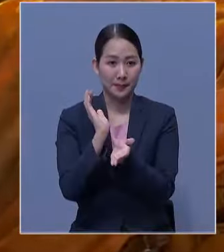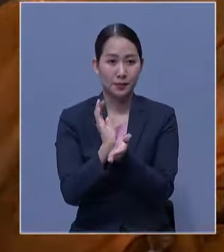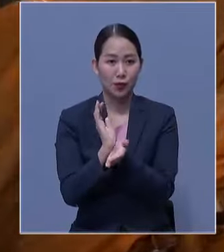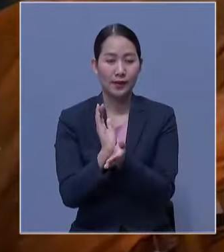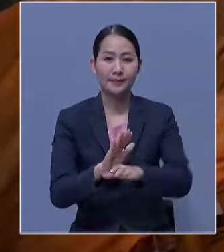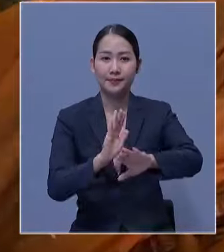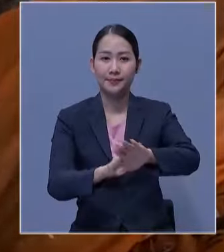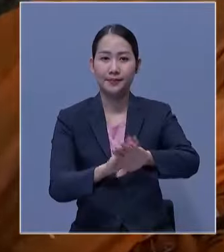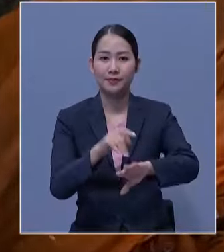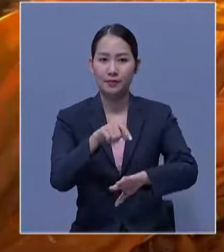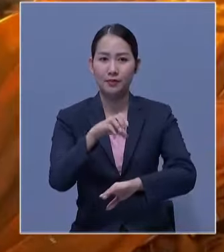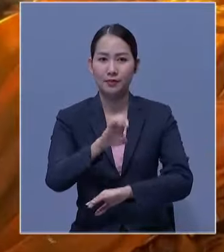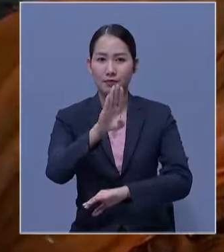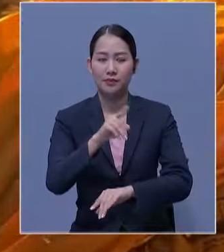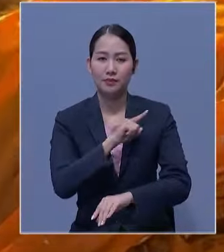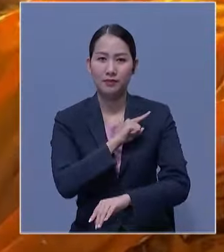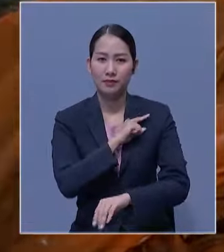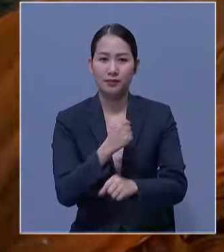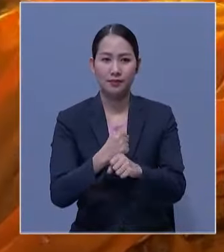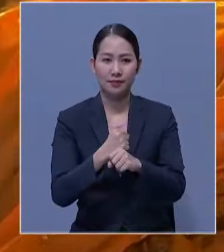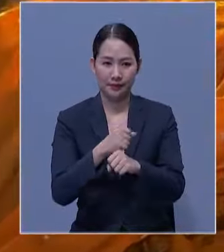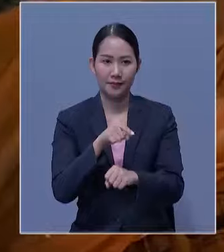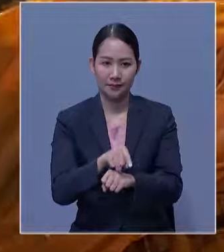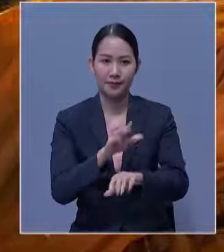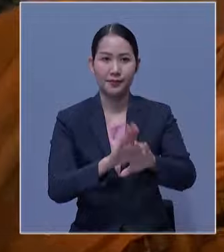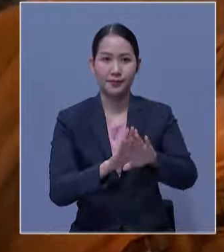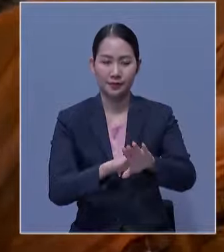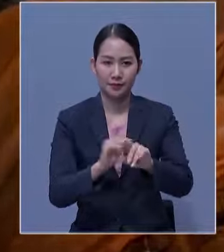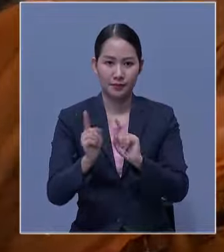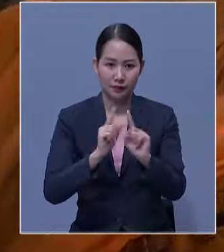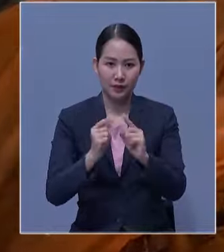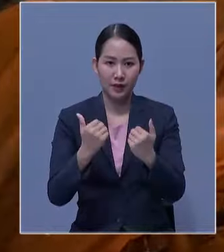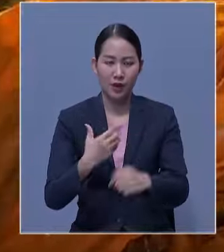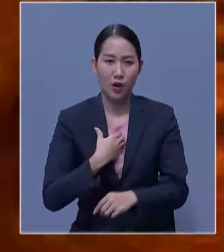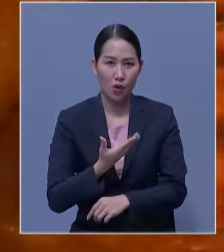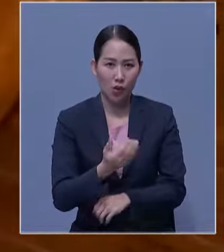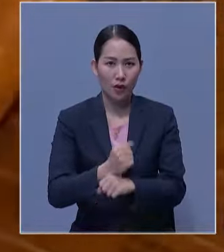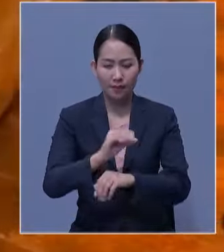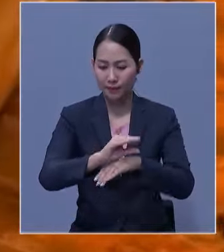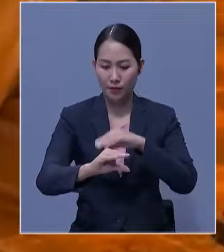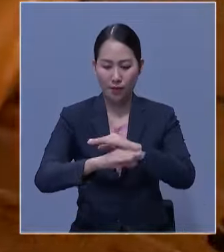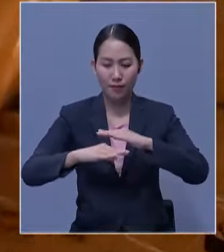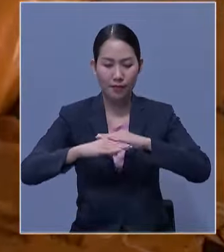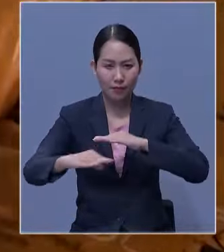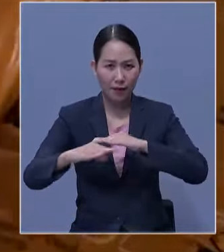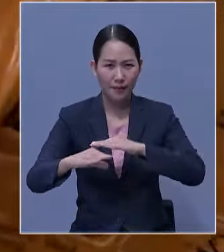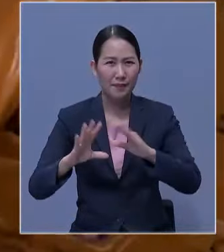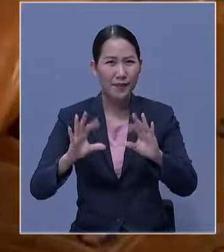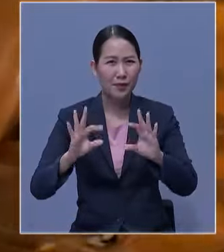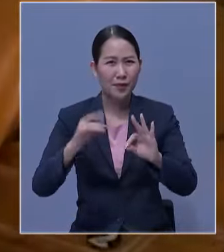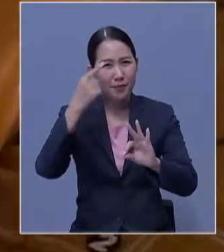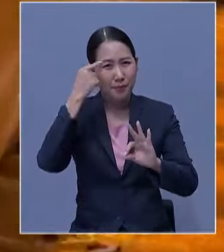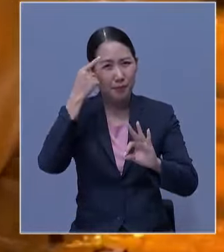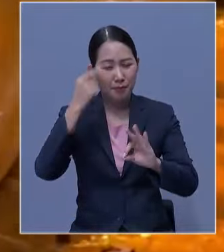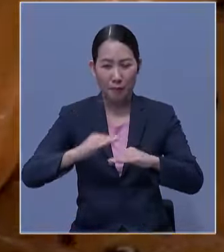แ้ไข้วก็เร่งซ่มแสมจุทเสยหายโดยใช้ยังมาตอยถมเพื่อปองการอุปธิเหตุชวคราวไปก่อนร้อมกบให้เอา